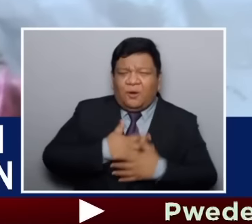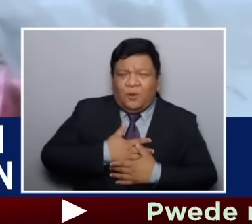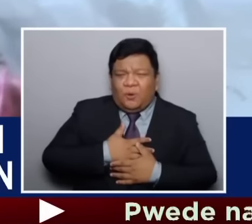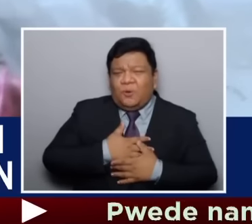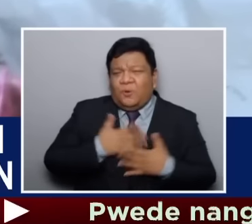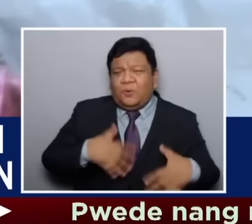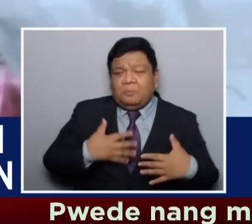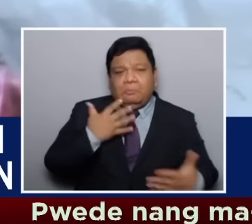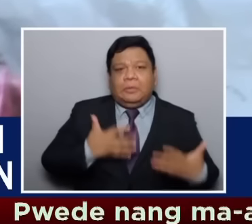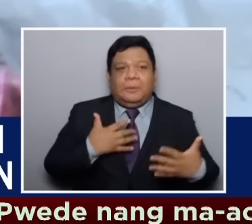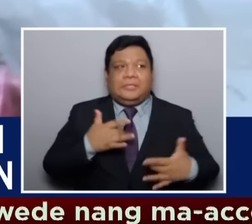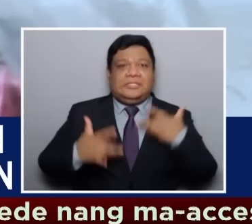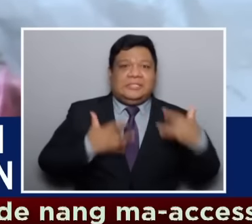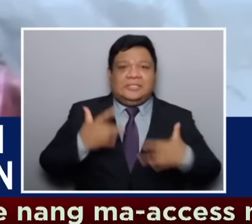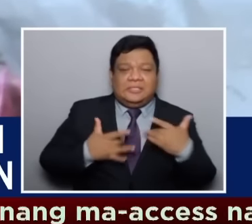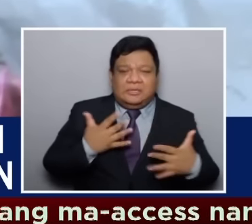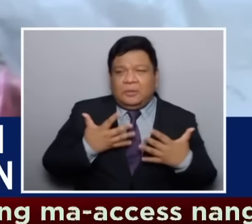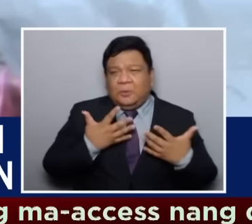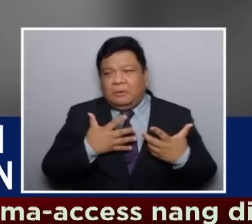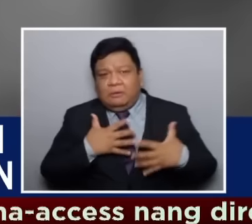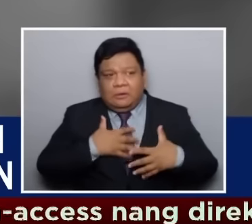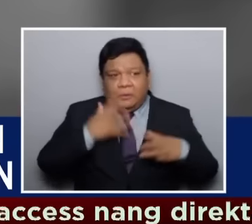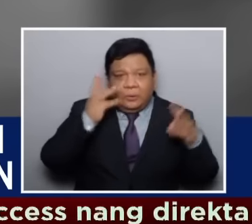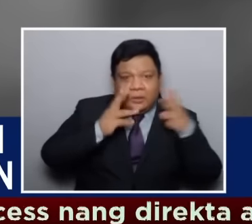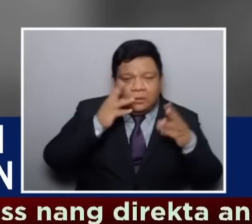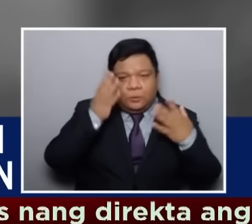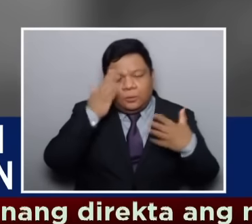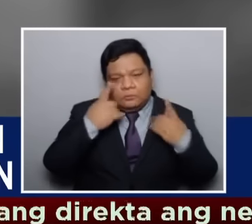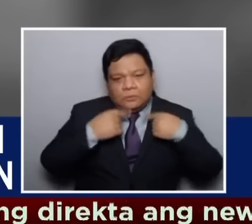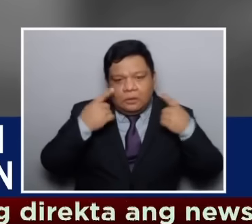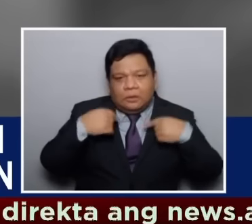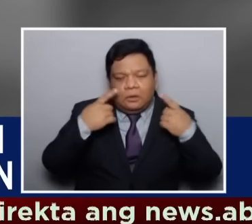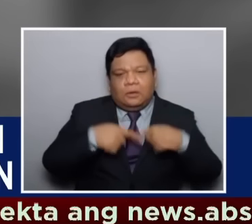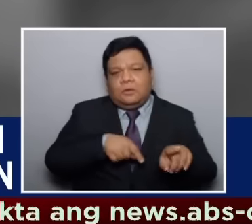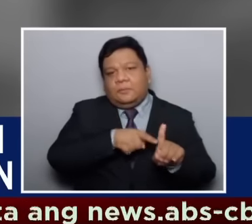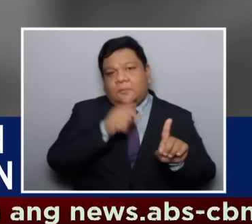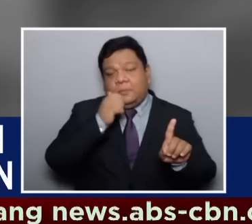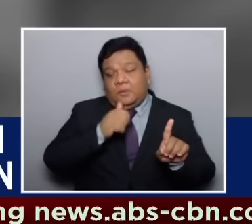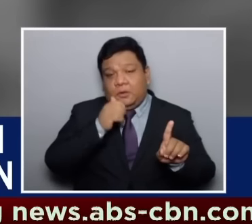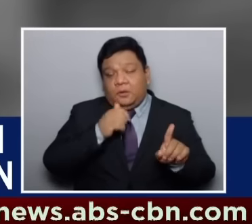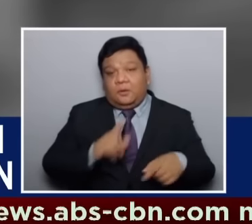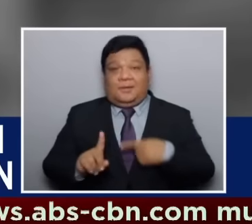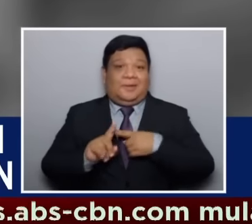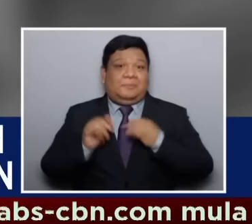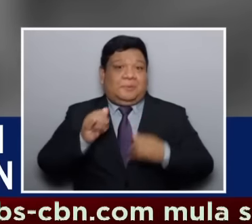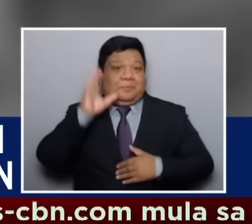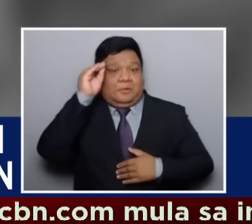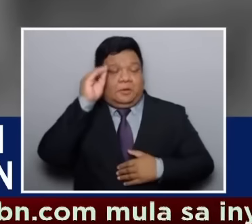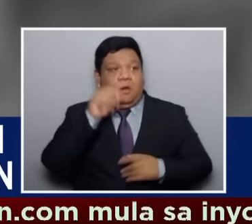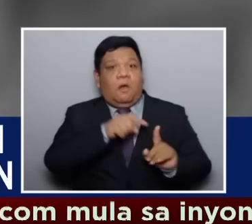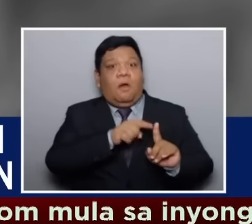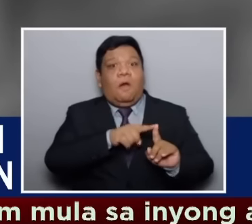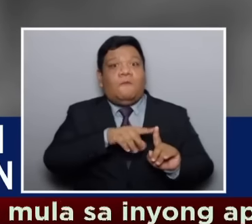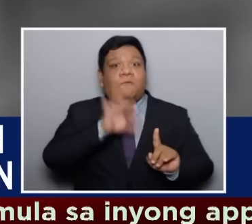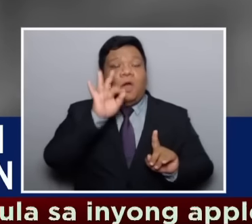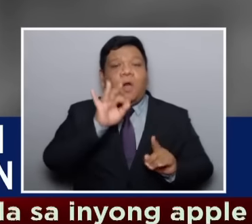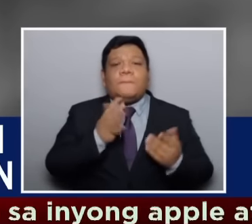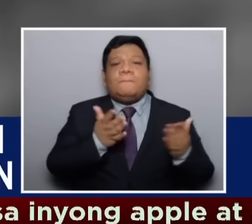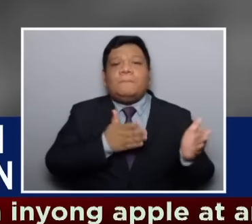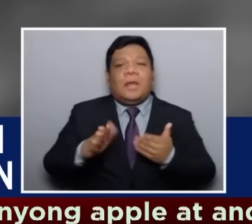siguro sa saya, halo-halo na po, iyak niya. Nalaman din ni Martin na ipapalit sana sa foreign currency ang